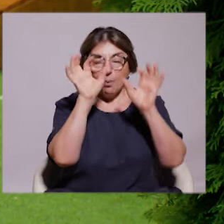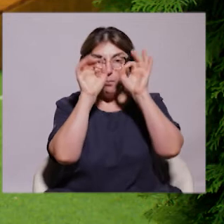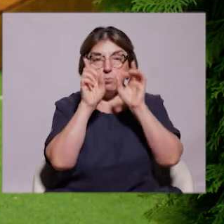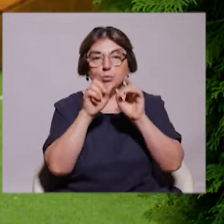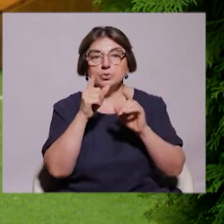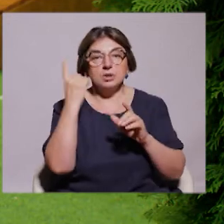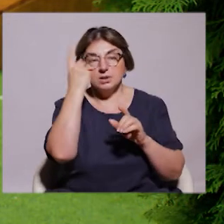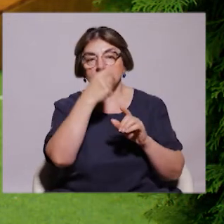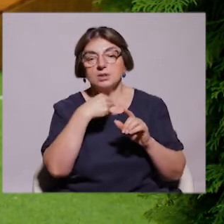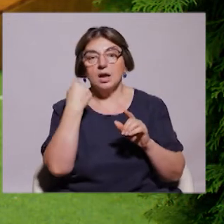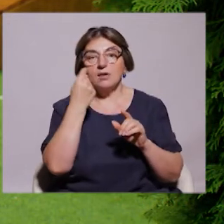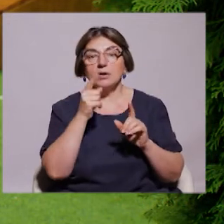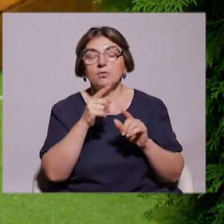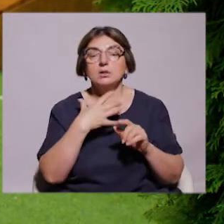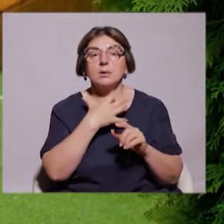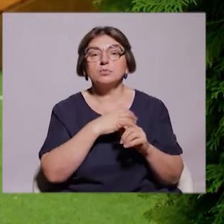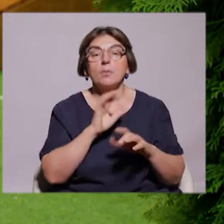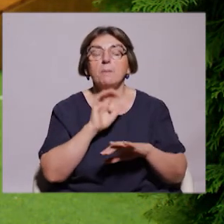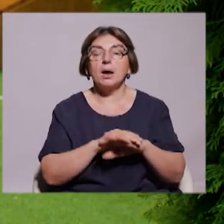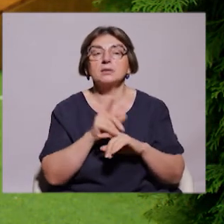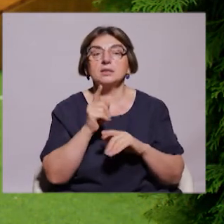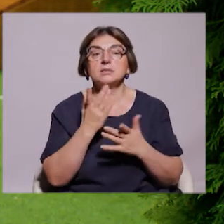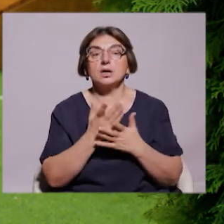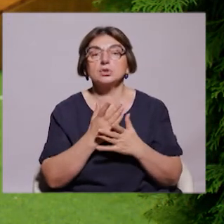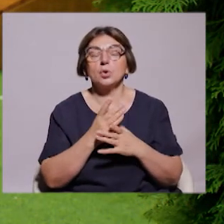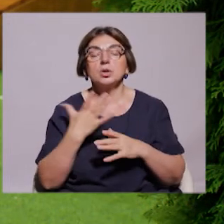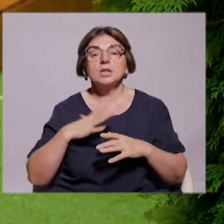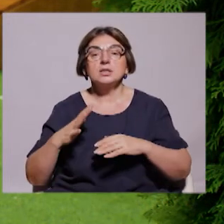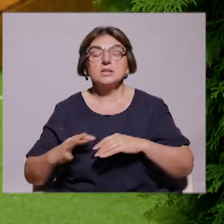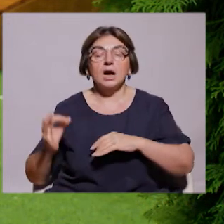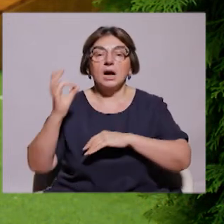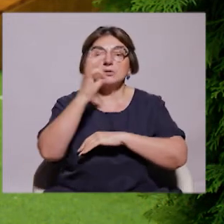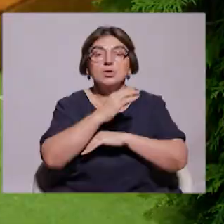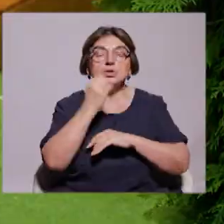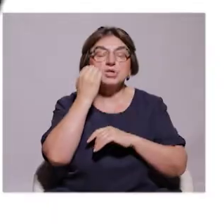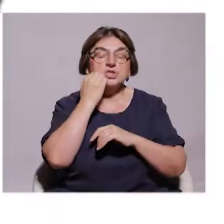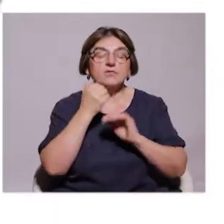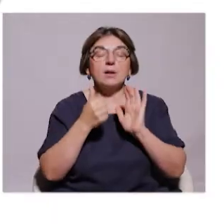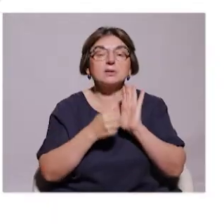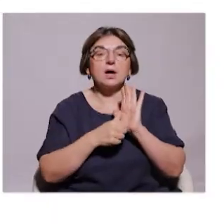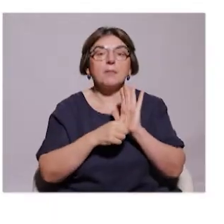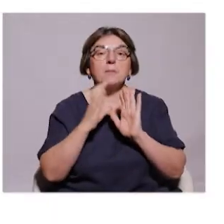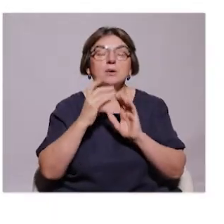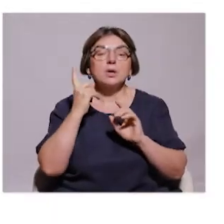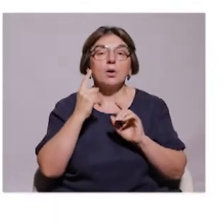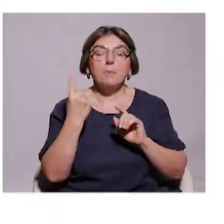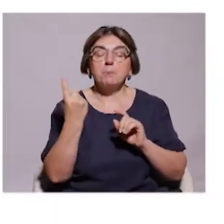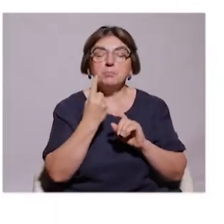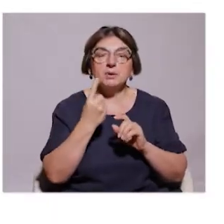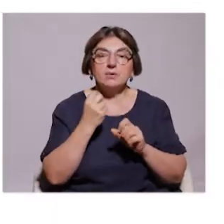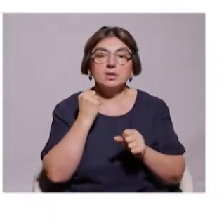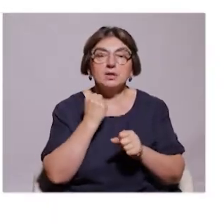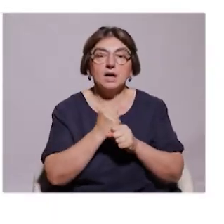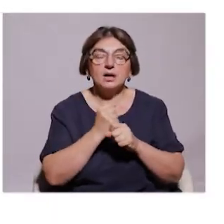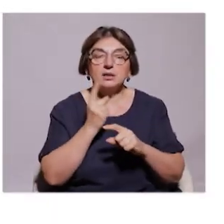კოლხეთის ტერიტორიაზე ძველი წელთაღრიცხვით მე-6 საუკუნეში პირველად მოიჭრა ლითონის ფული, რომელსაც კოლხური თეთრი, იგივე